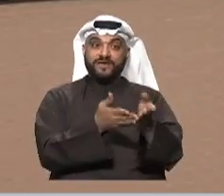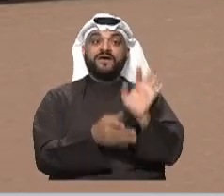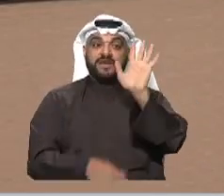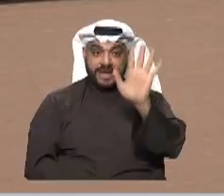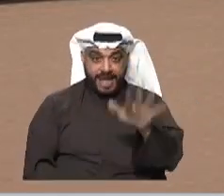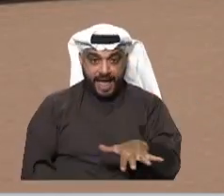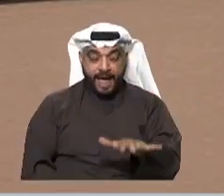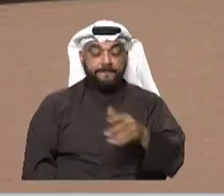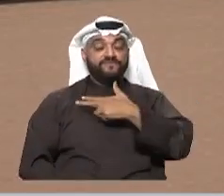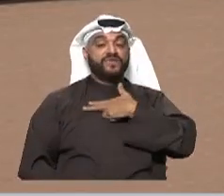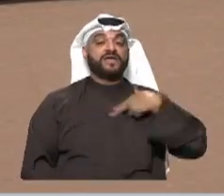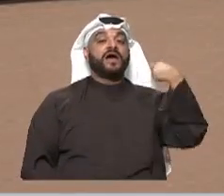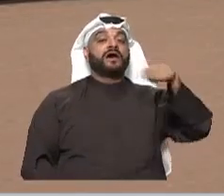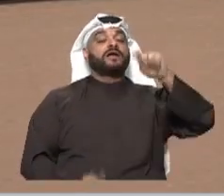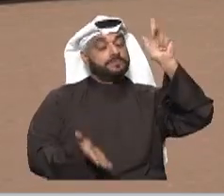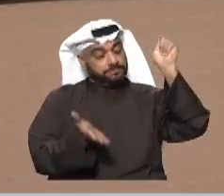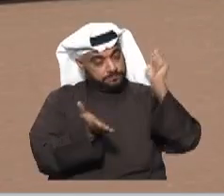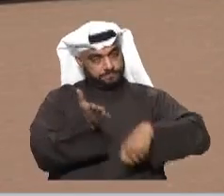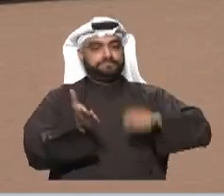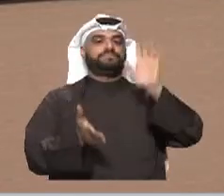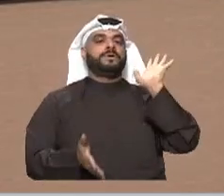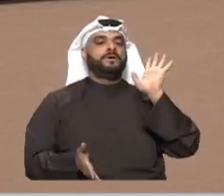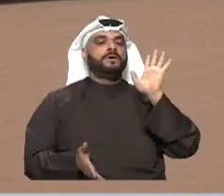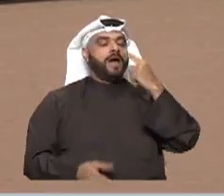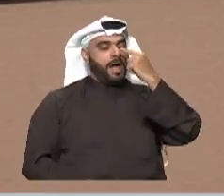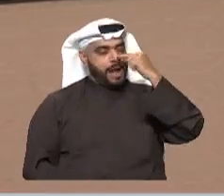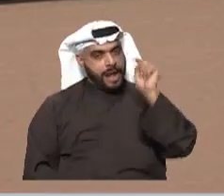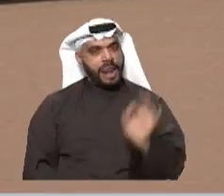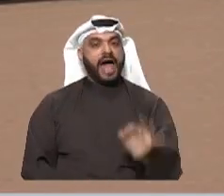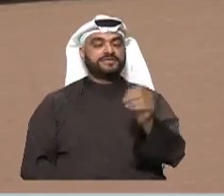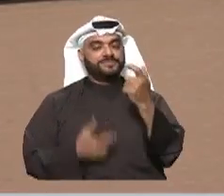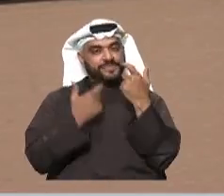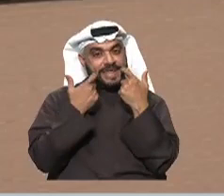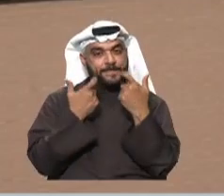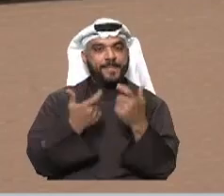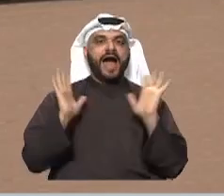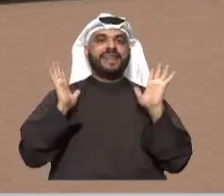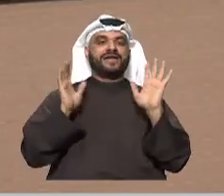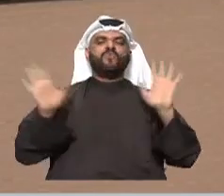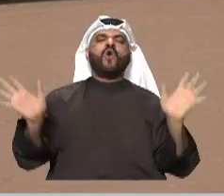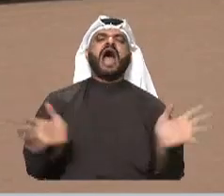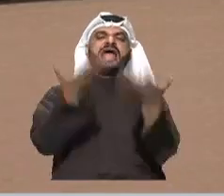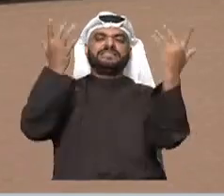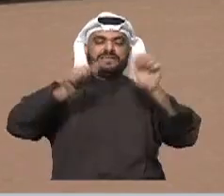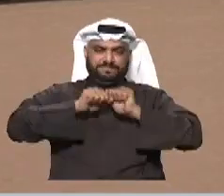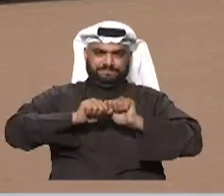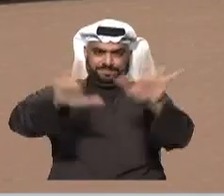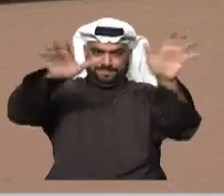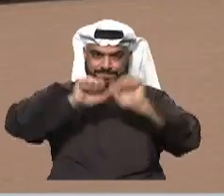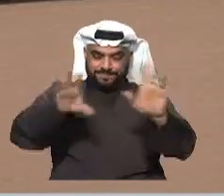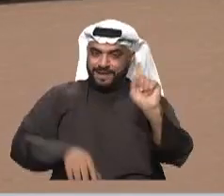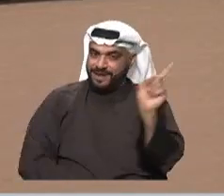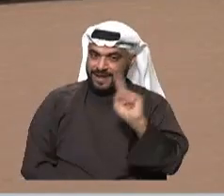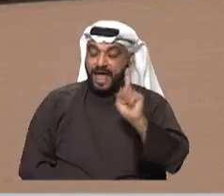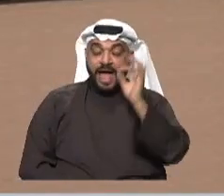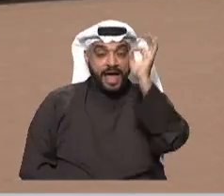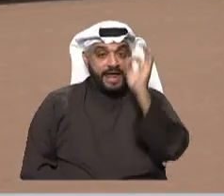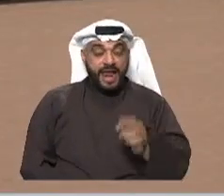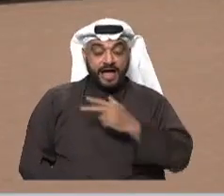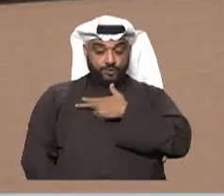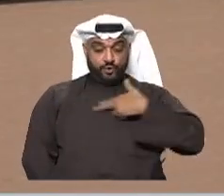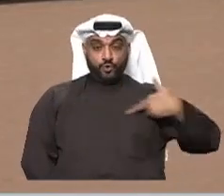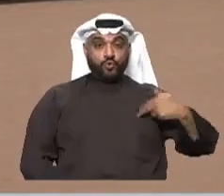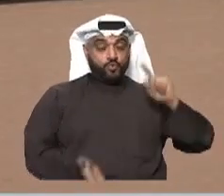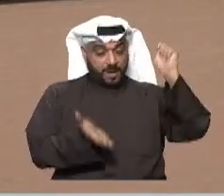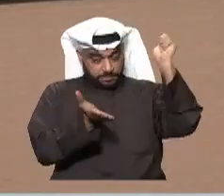طابع رسمي همم يحتاج الحذر في نشر اي شيء ما يخص المواطنين